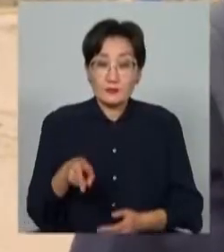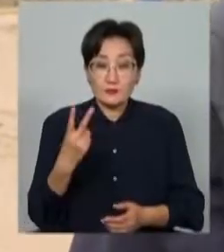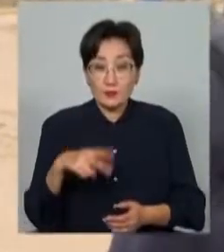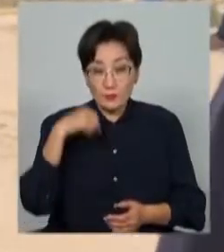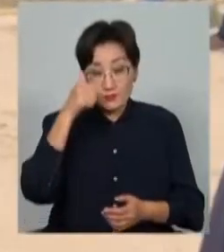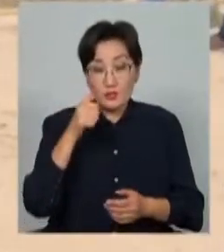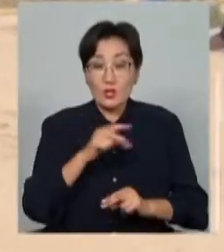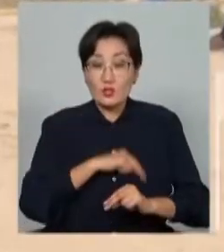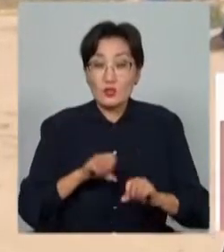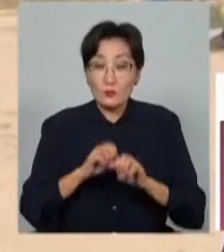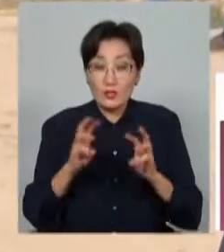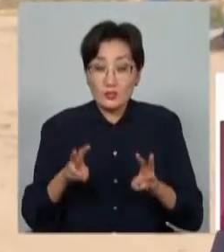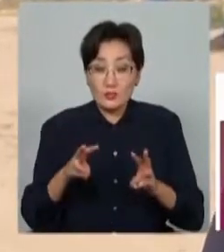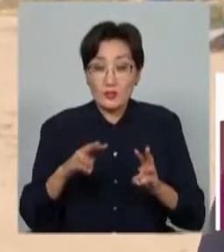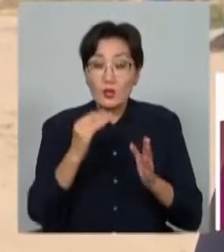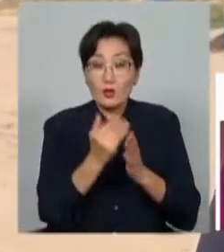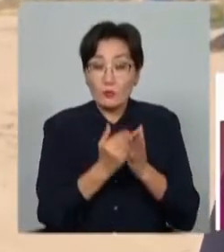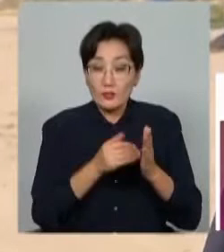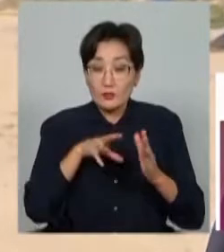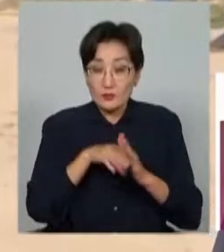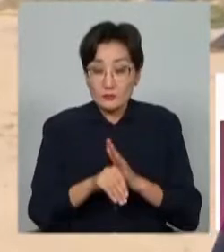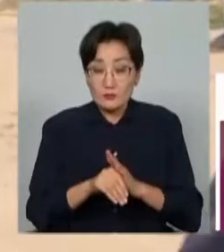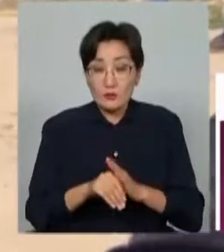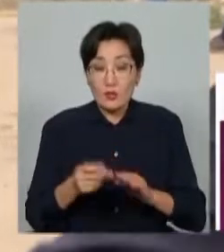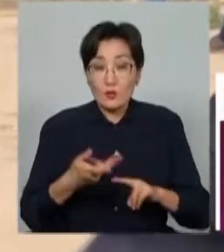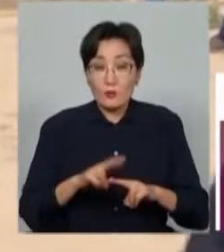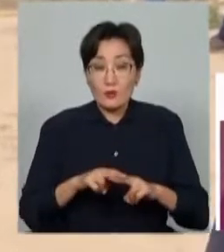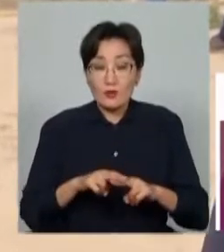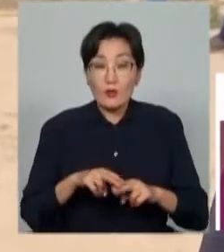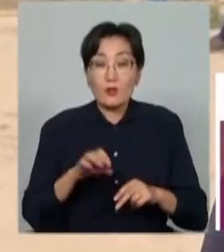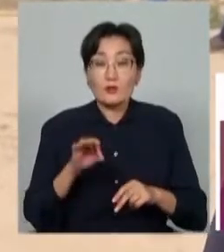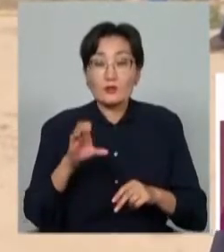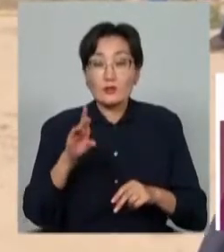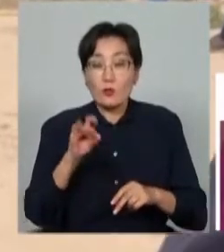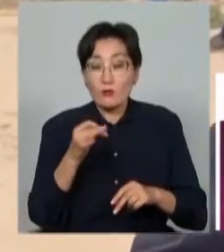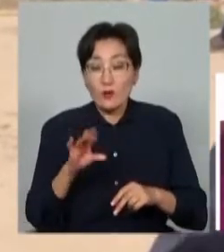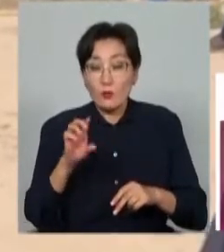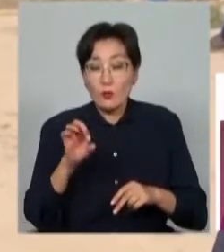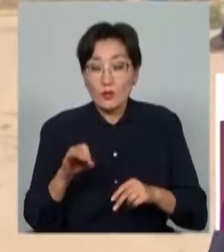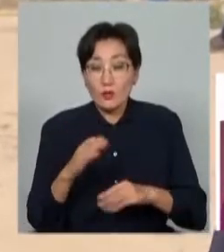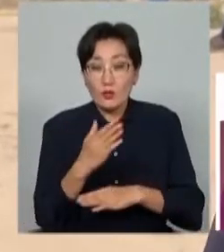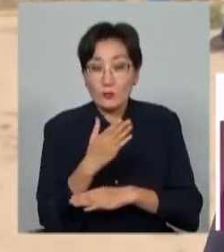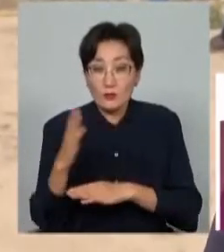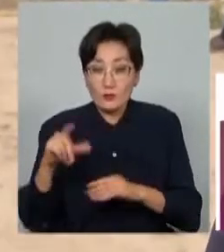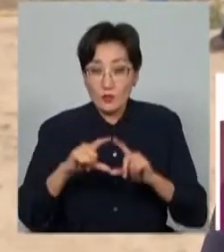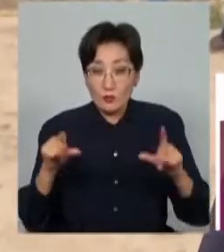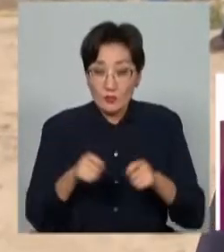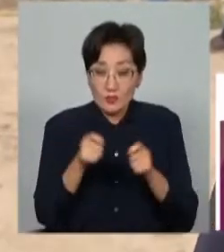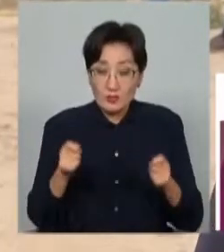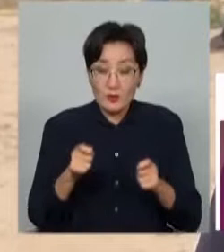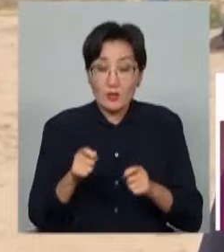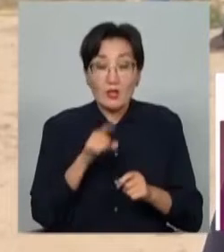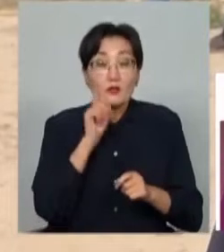2020 жылы жұмыспен қамту жол картасы аясында осы Сосновый борда осы аллея соғылған болатын, және де